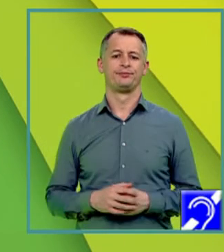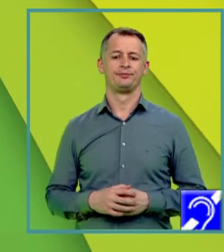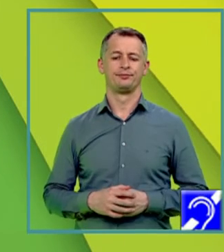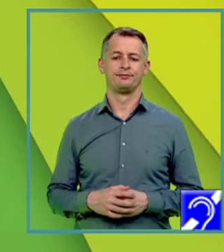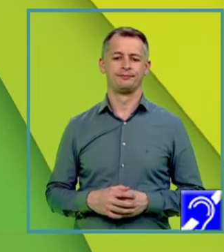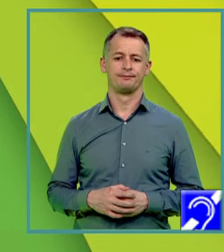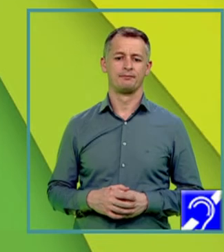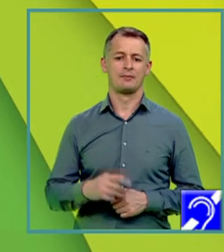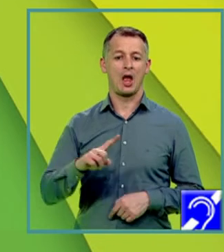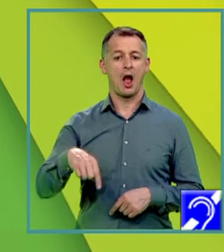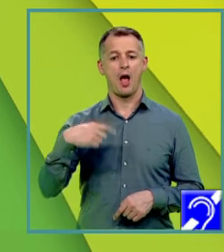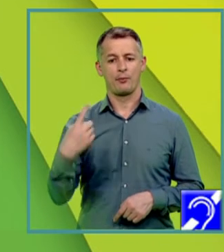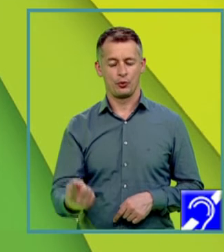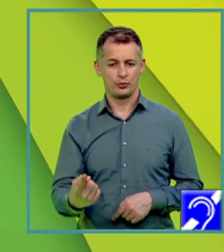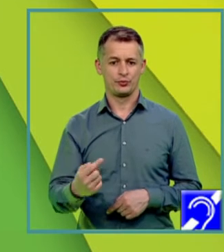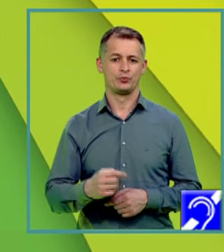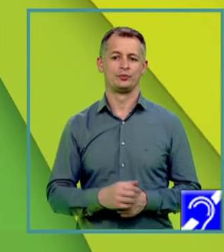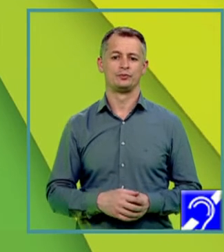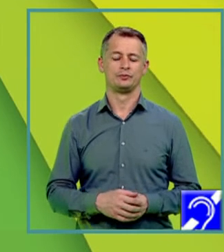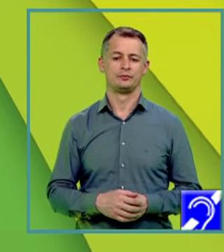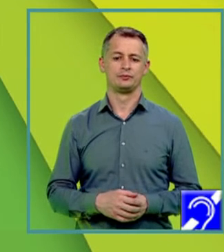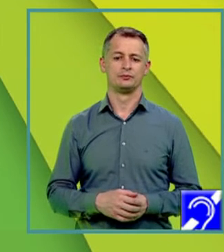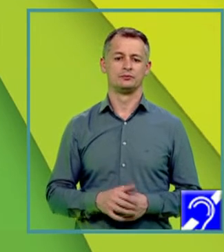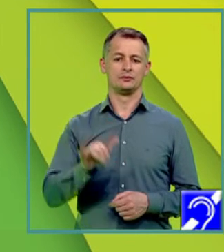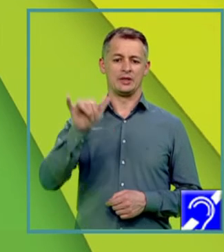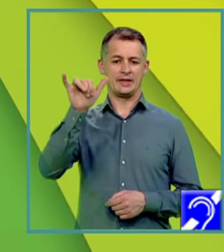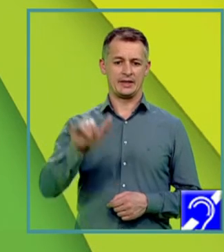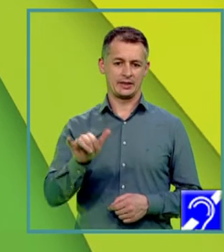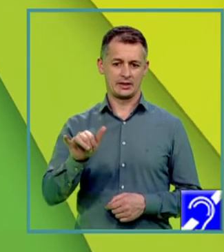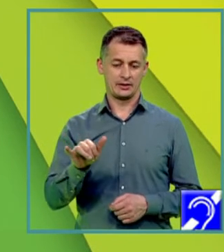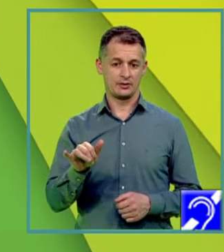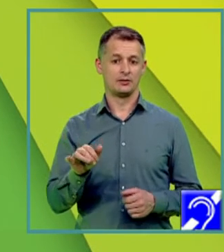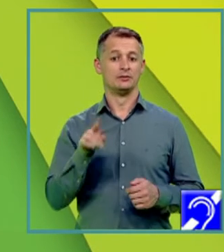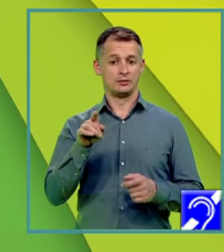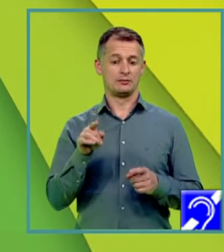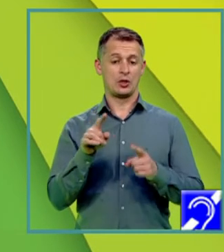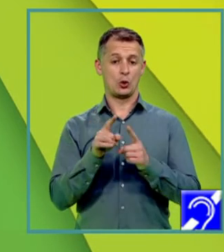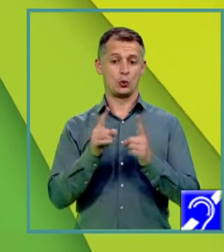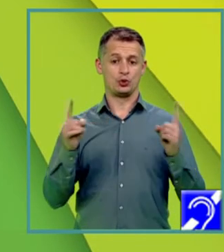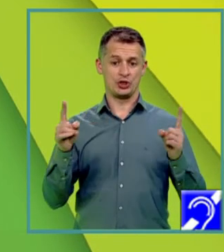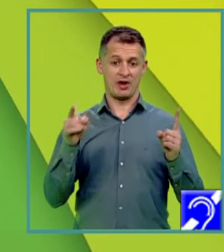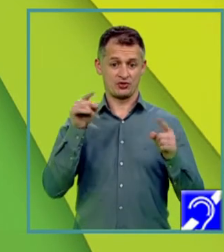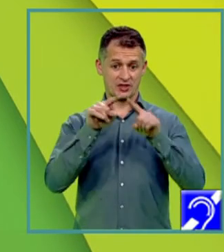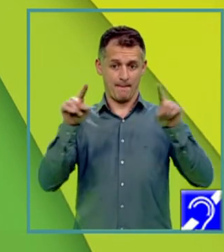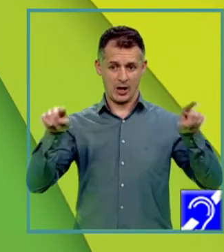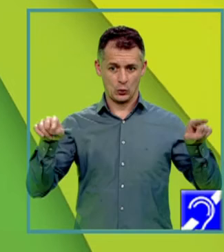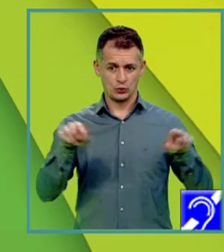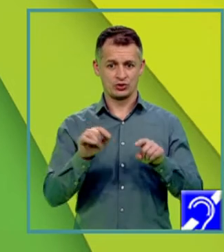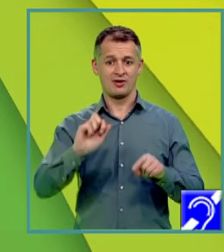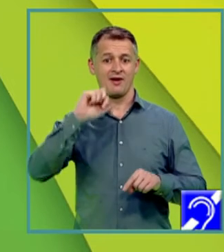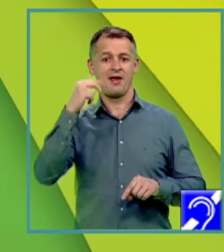avem apoi în celălalt parametru y.no acestui tip de plăcuțe și în cel de al treilea